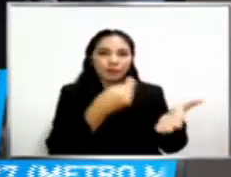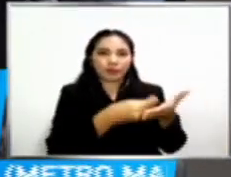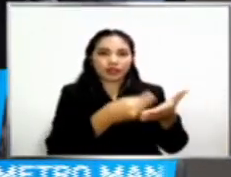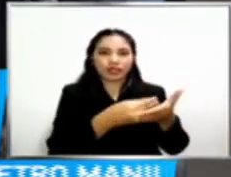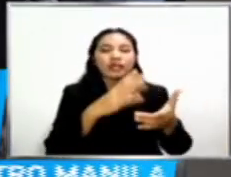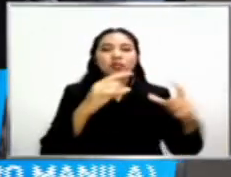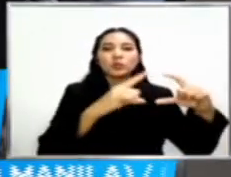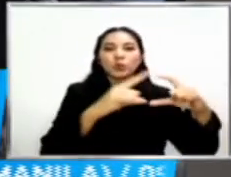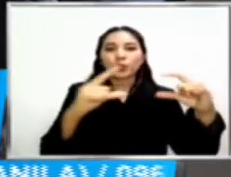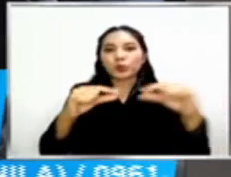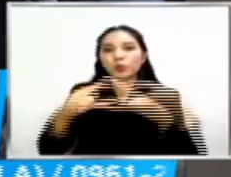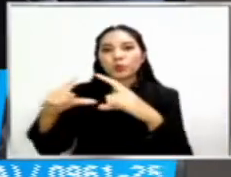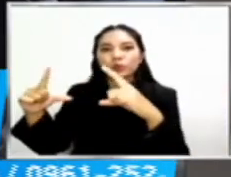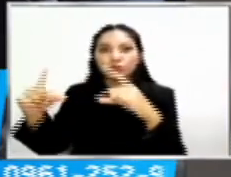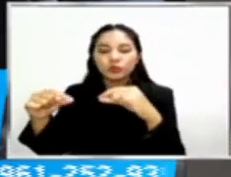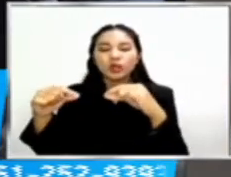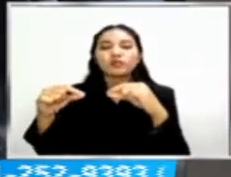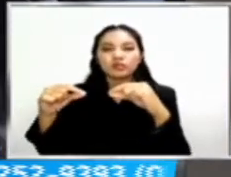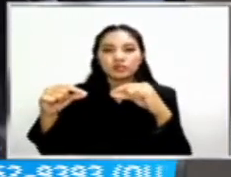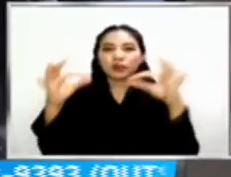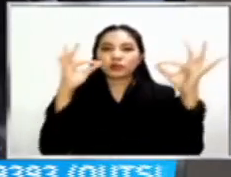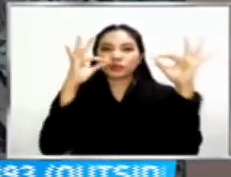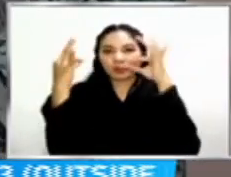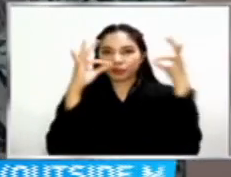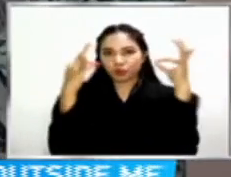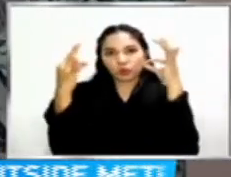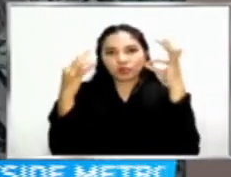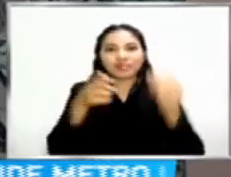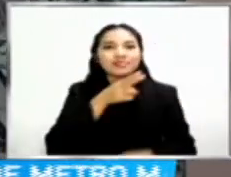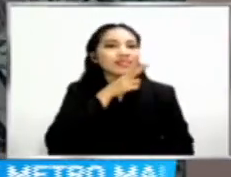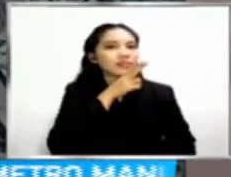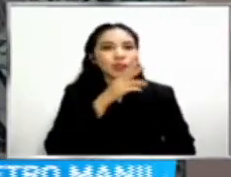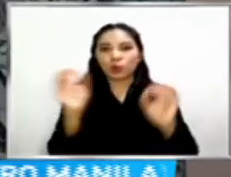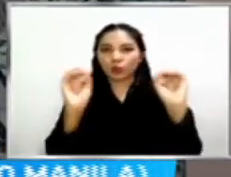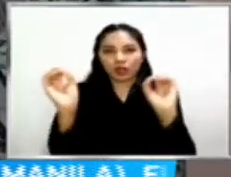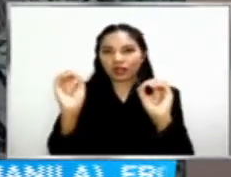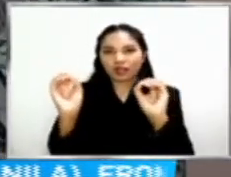shabu. Walang pahayag ang suspect. Corinne Katibayan, GMA News.